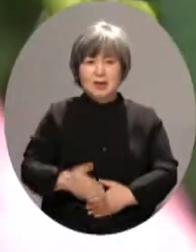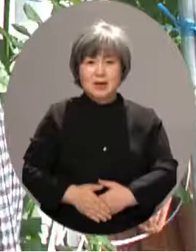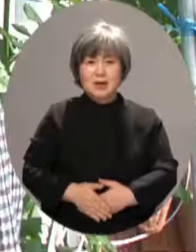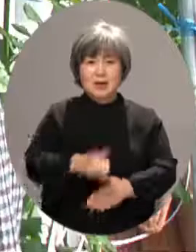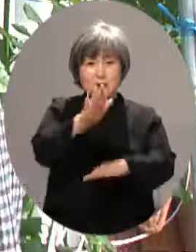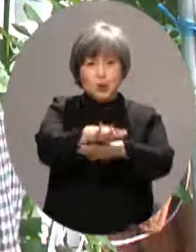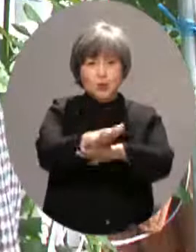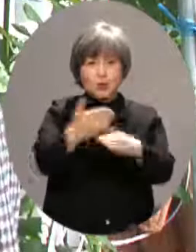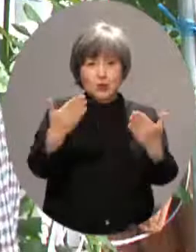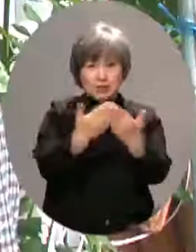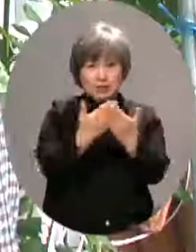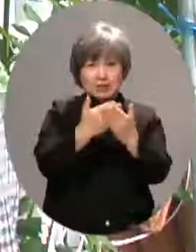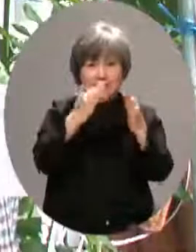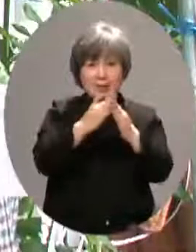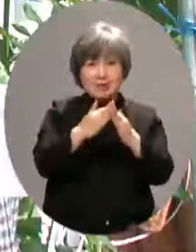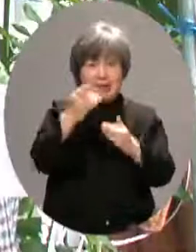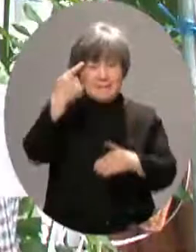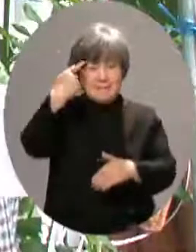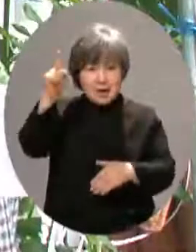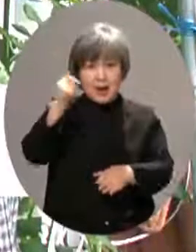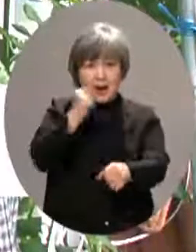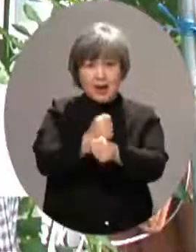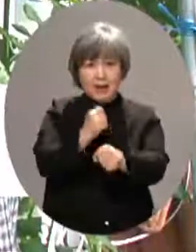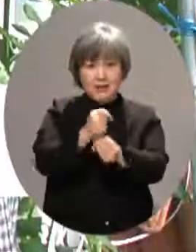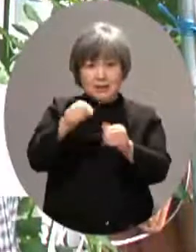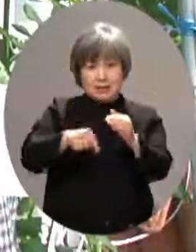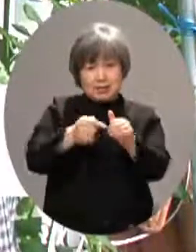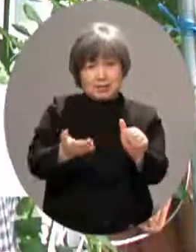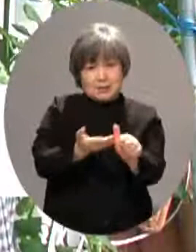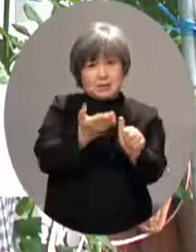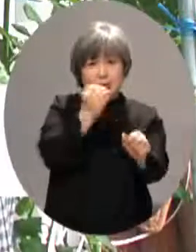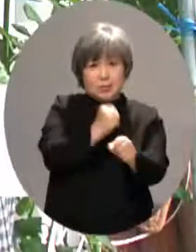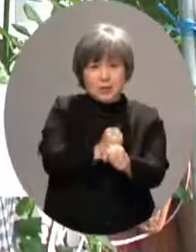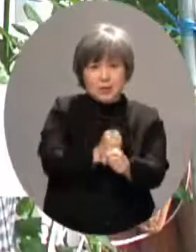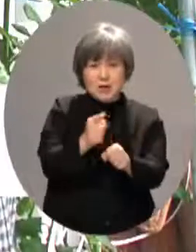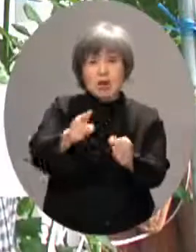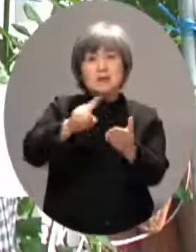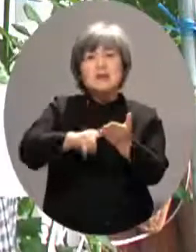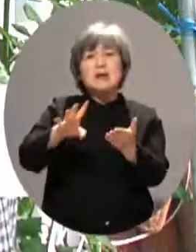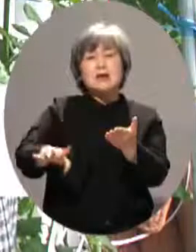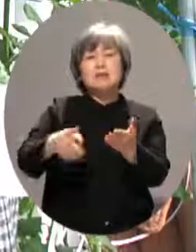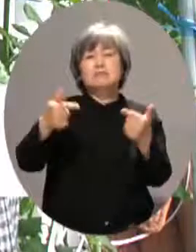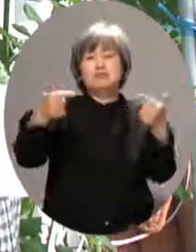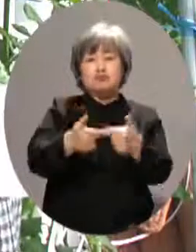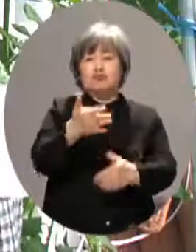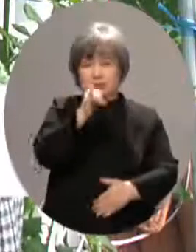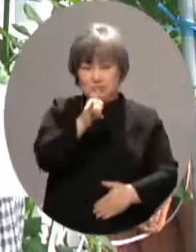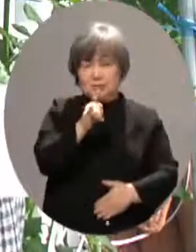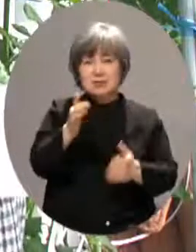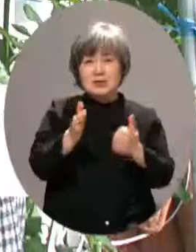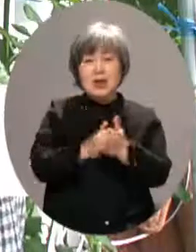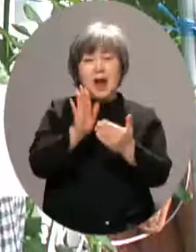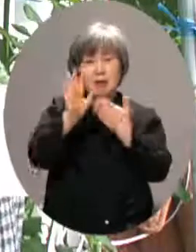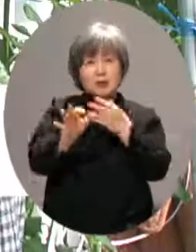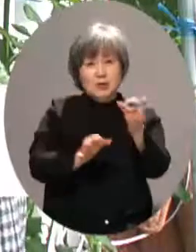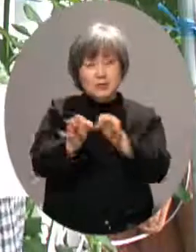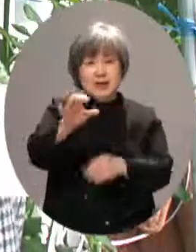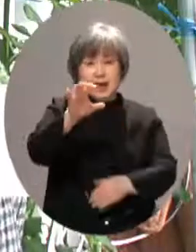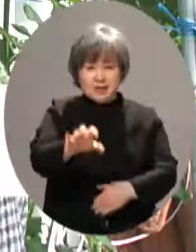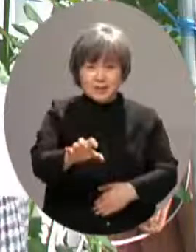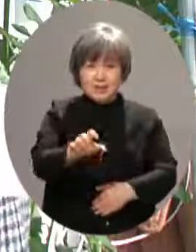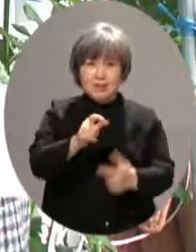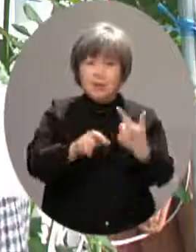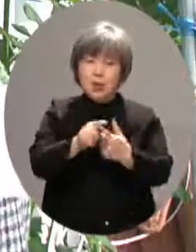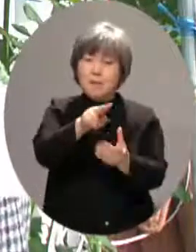농촌진흥청에서 개발한 국내 품종을 재배하면서 를 d 를 절감할 수 있습니다 앞으로도 시장에서 좀